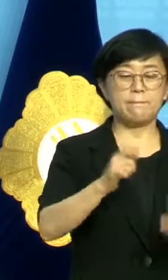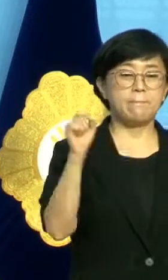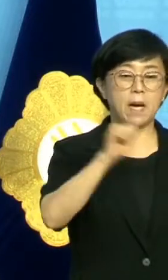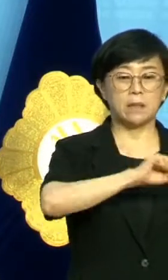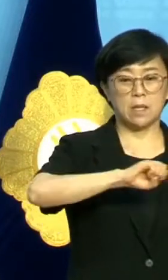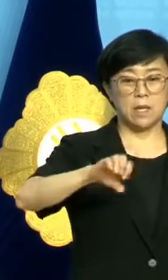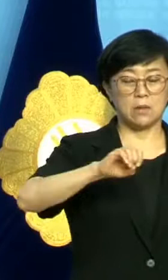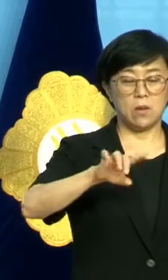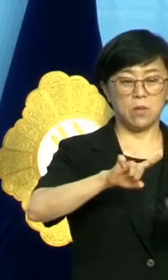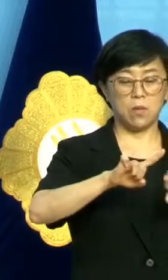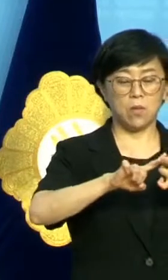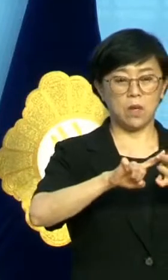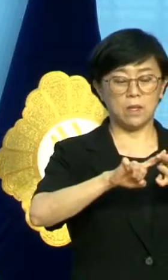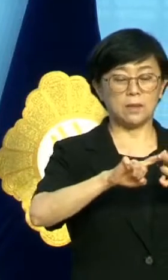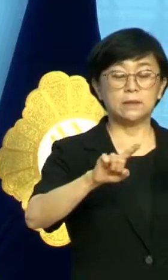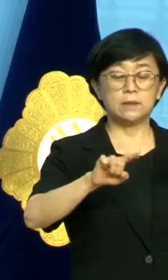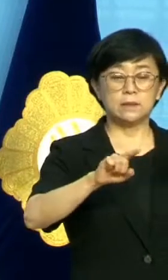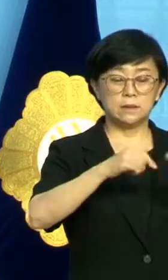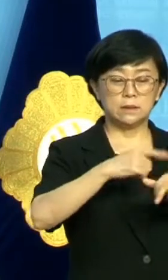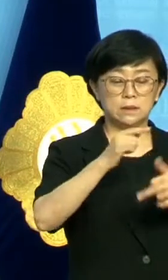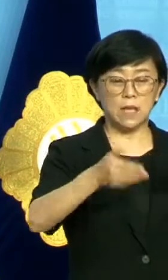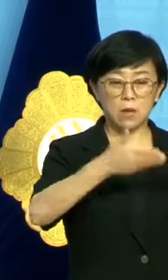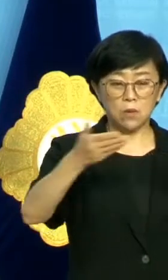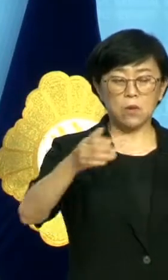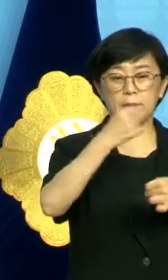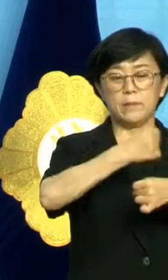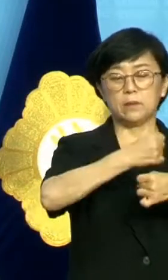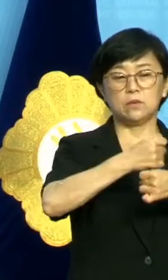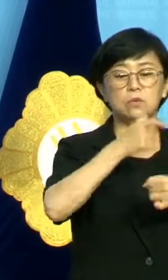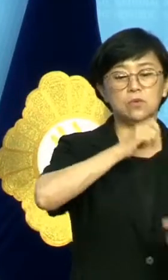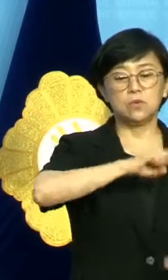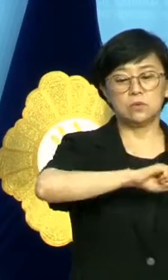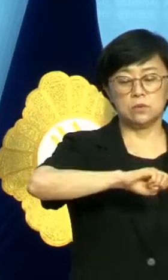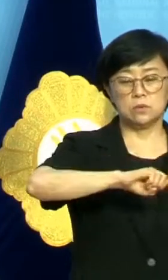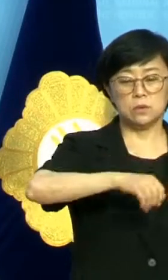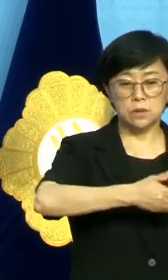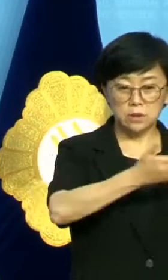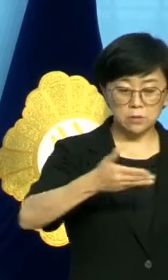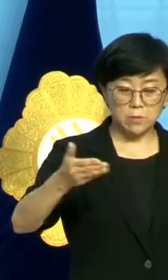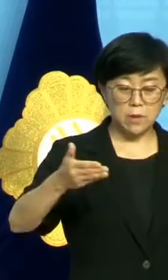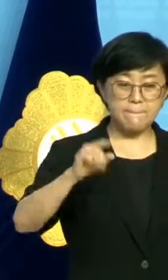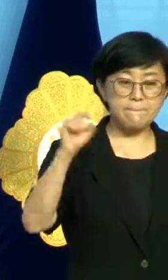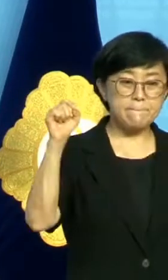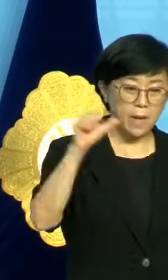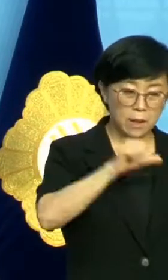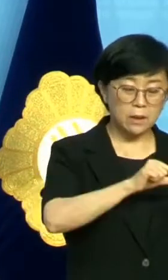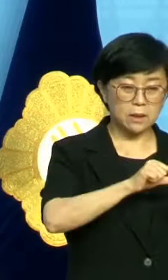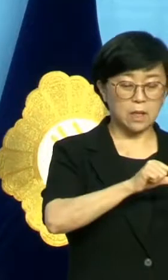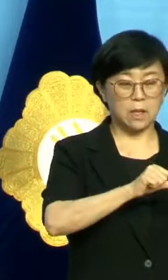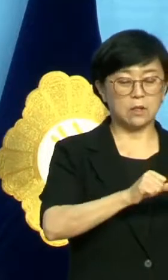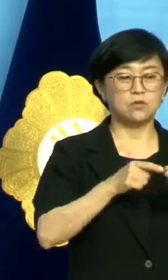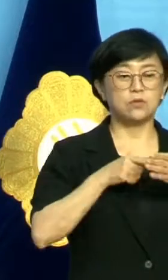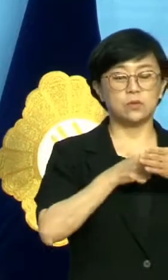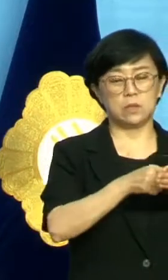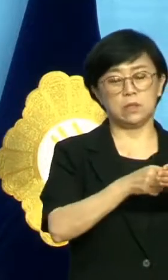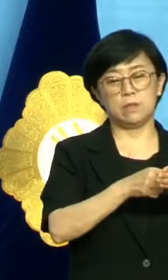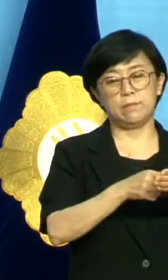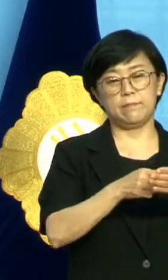4대강 7 자연 하와 물 흐름 정상화를 조직 조속히 추진해 주시기 바랍니다